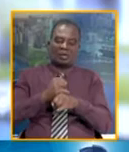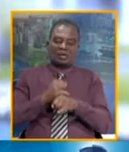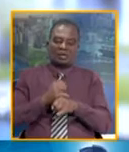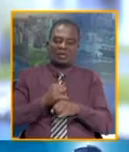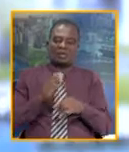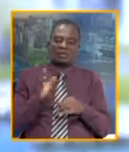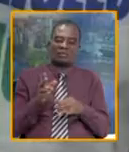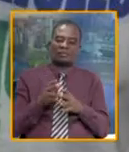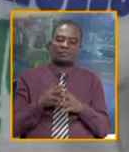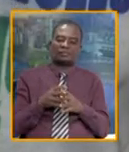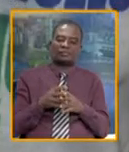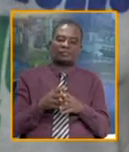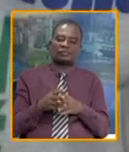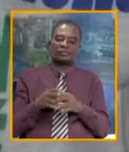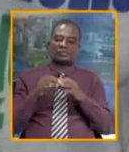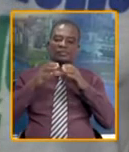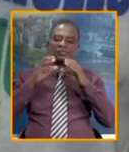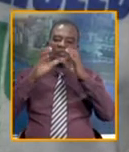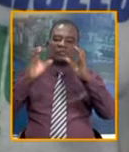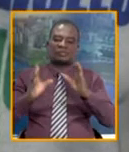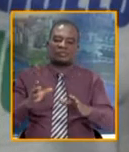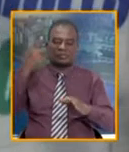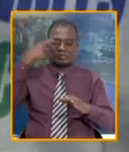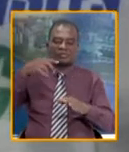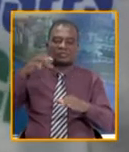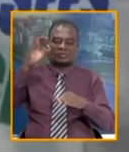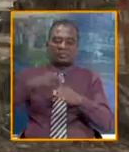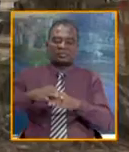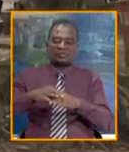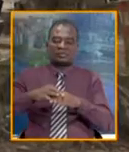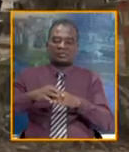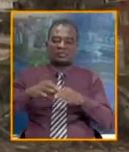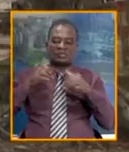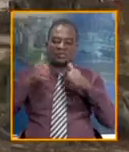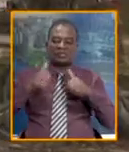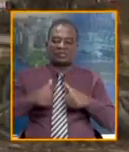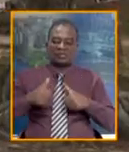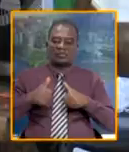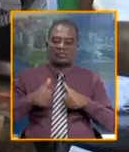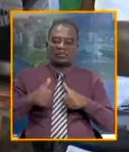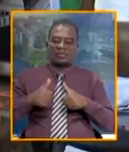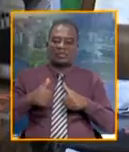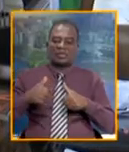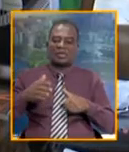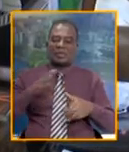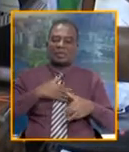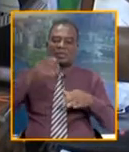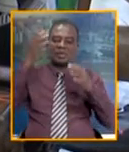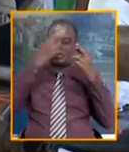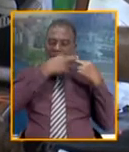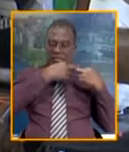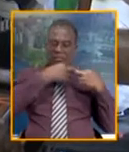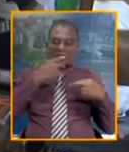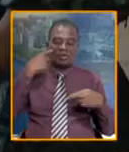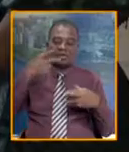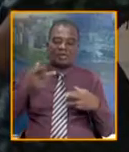Astoutouré. Citoyenneté active pour des élections apaisées, élections zéro violence, ma responsabilité. Voilà